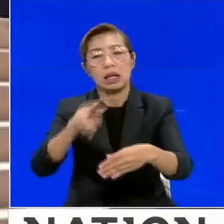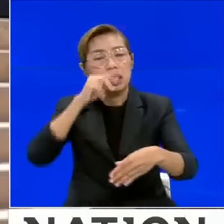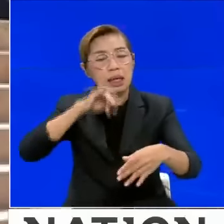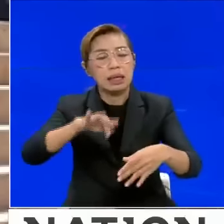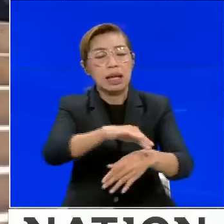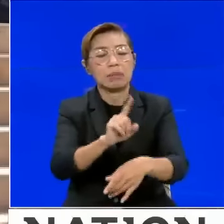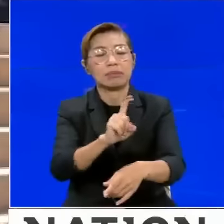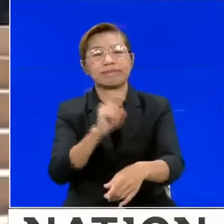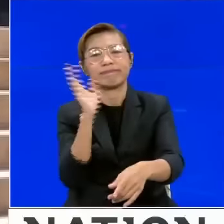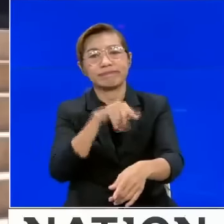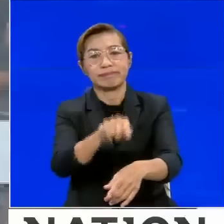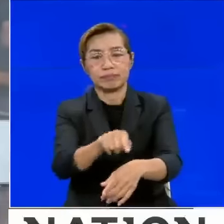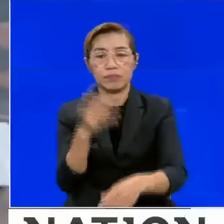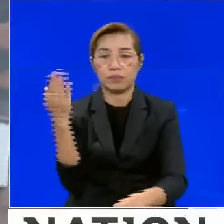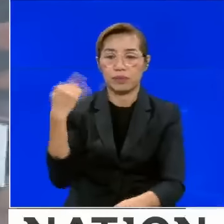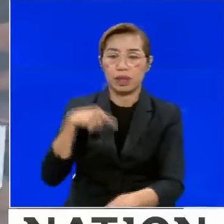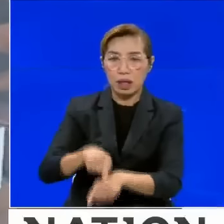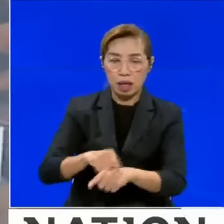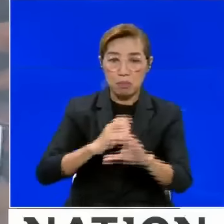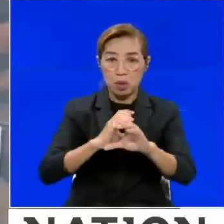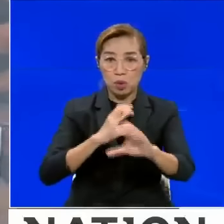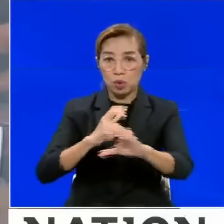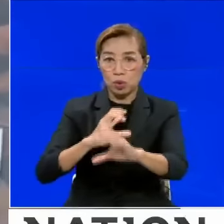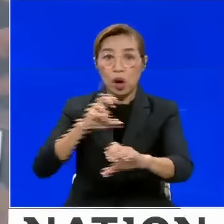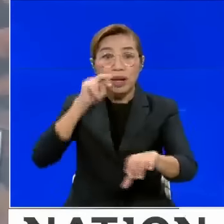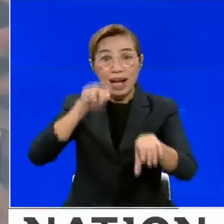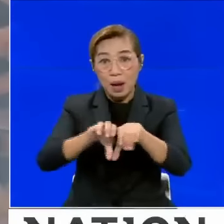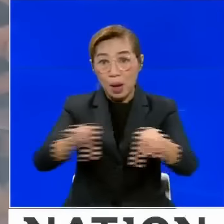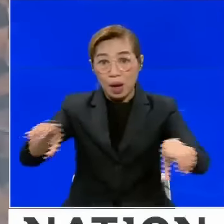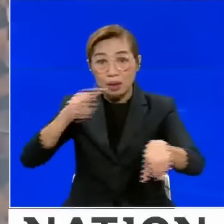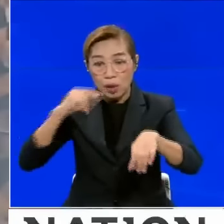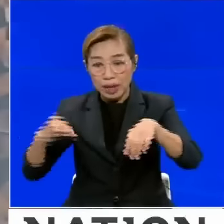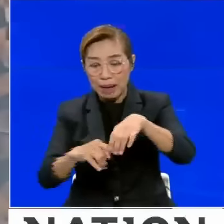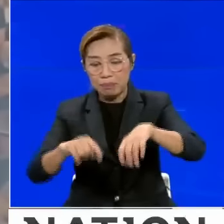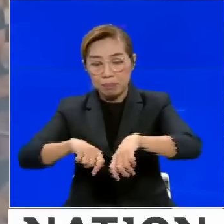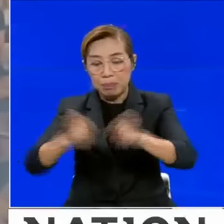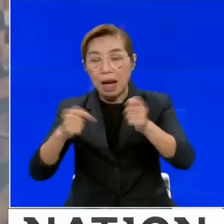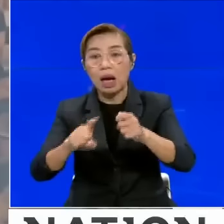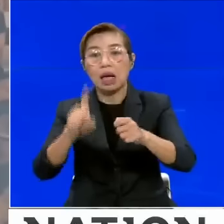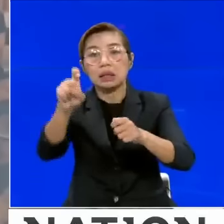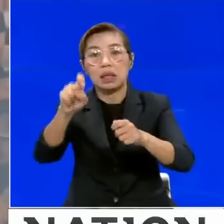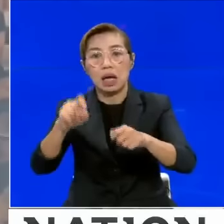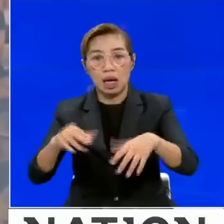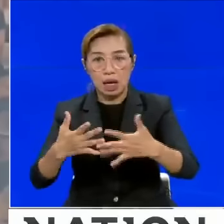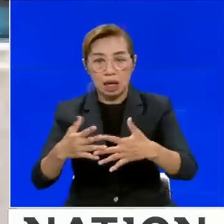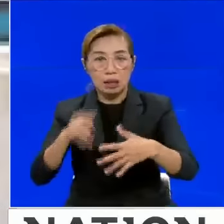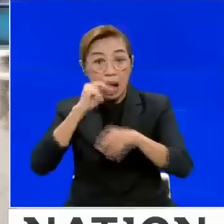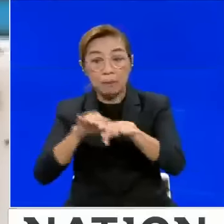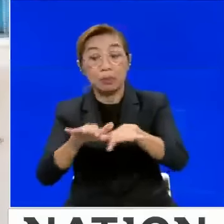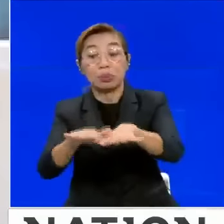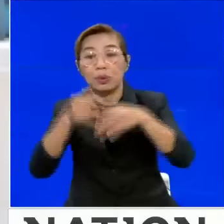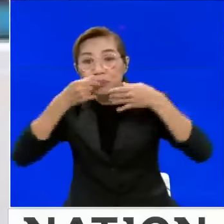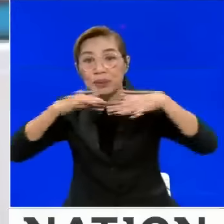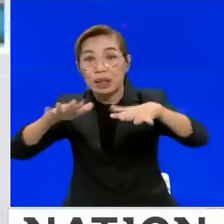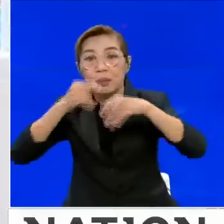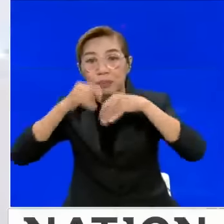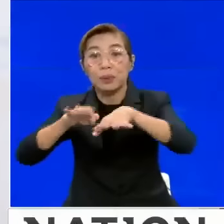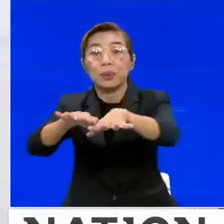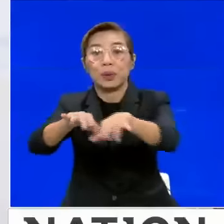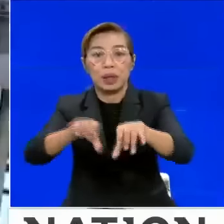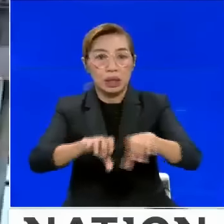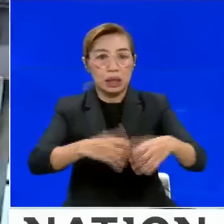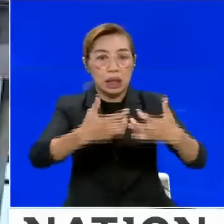เย็นเนี่ยของวันก่อนนะครับระบบท่อส่งน้ำเสียที่ท่าเรือแหลมบาลีไฮมันชำรุดนะฮะเขาก็มีความพยายามต้องปิดระบบบ่อสูบน้